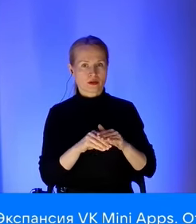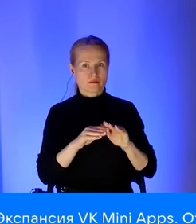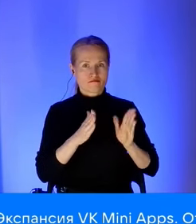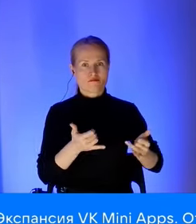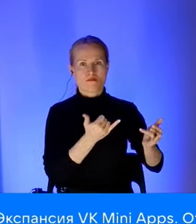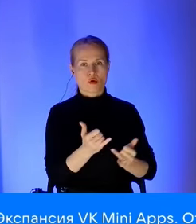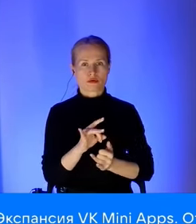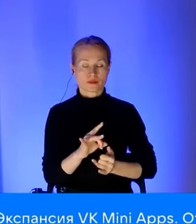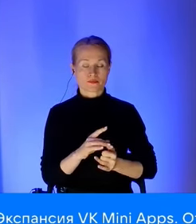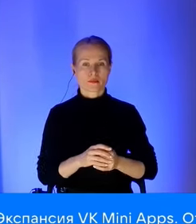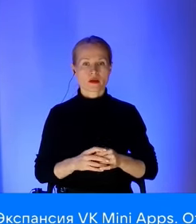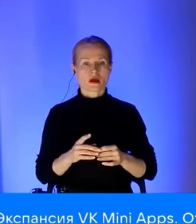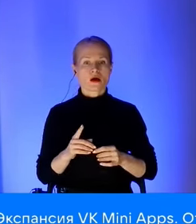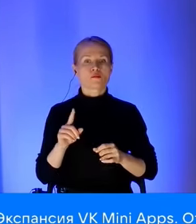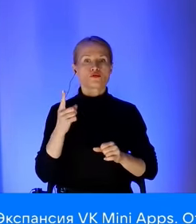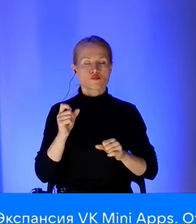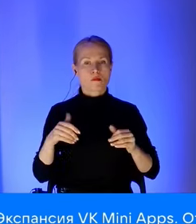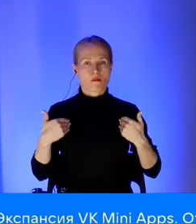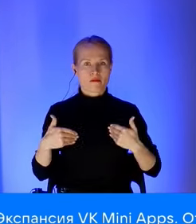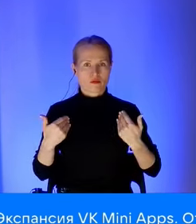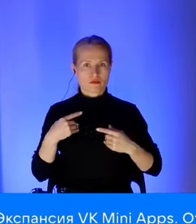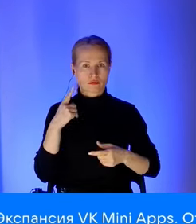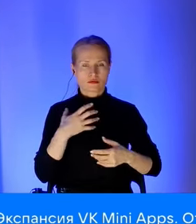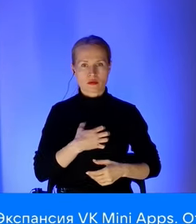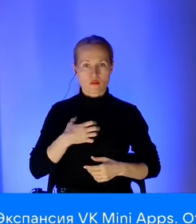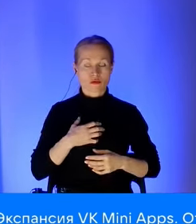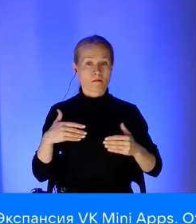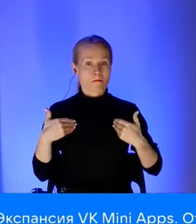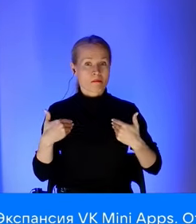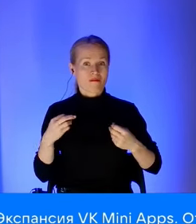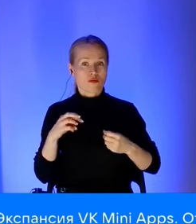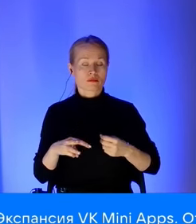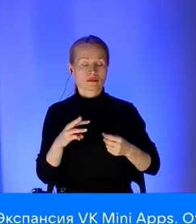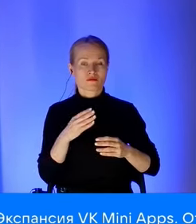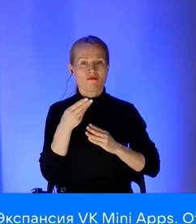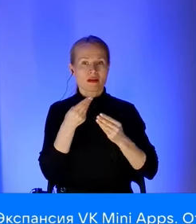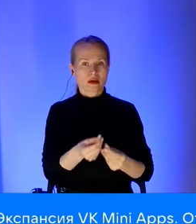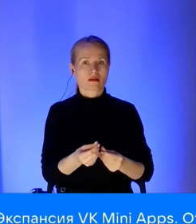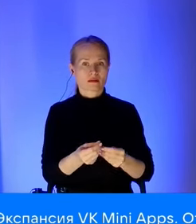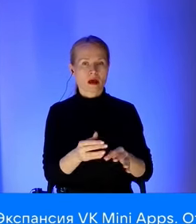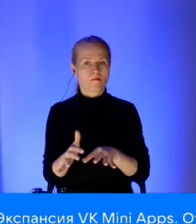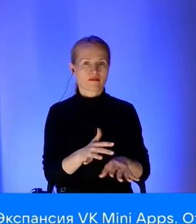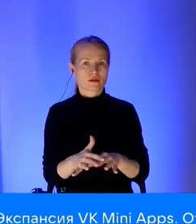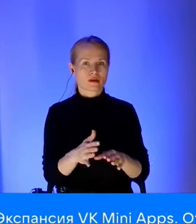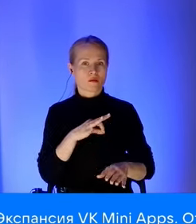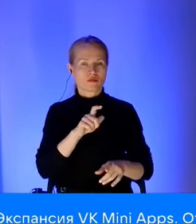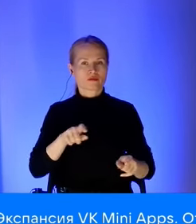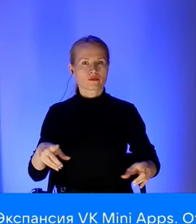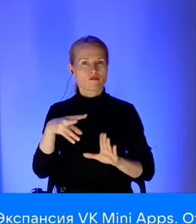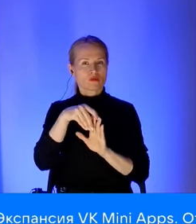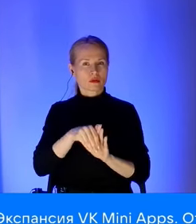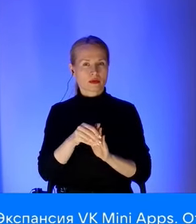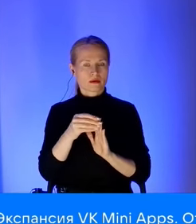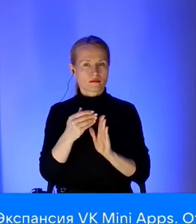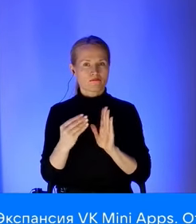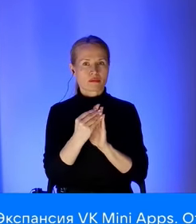есть вообще почему там о перформансе заботимся? Ну, перформанс влияет на поведение пользователей внутри